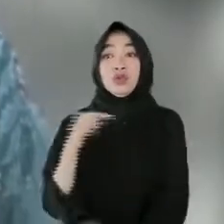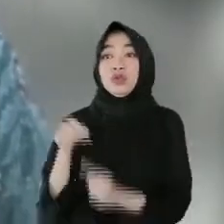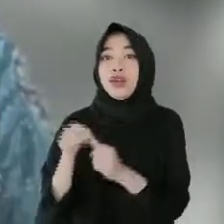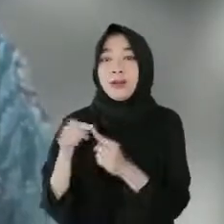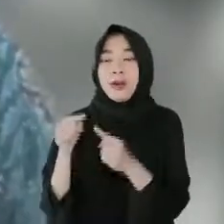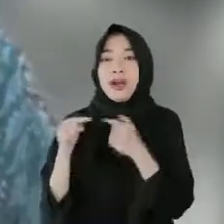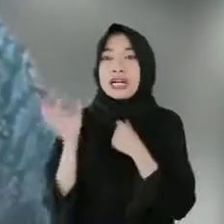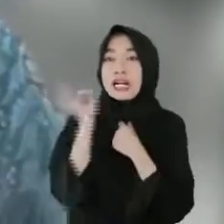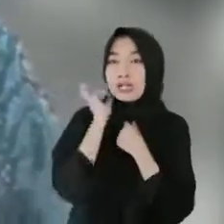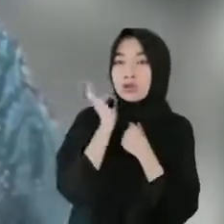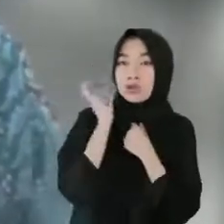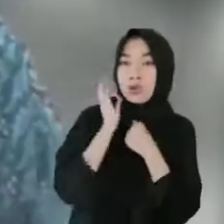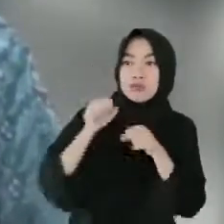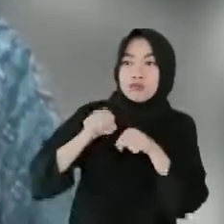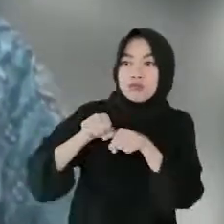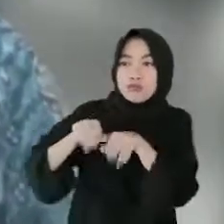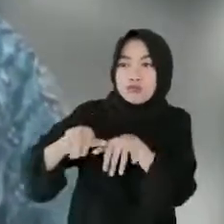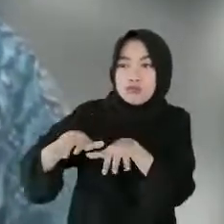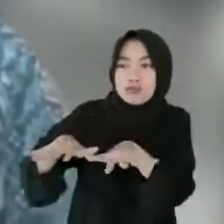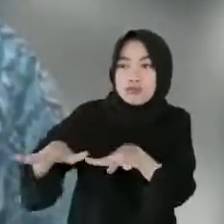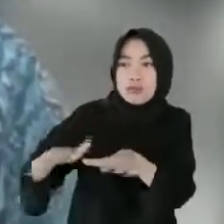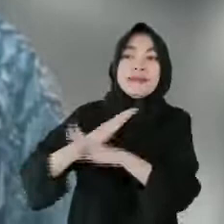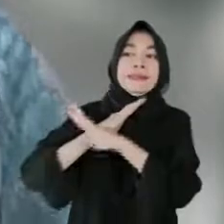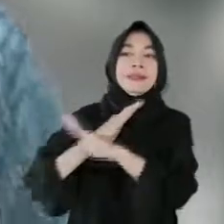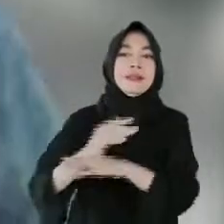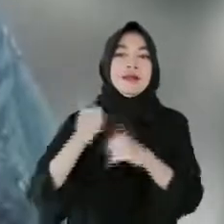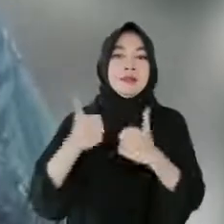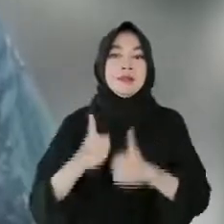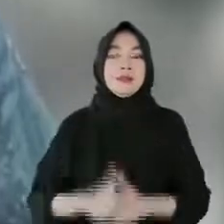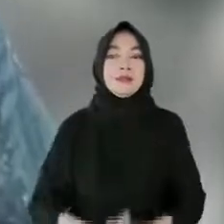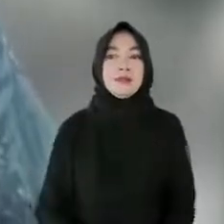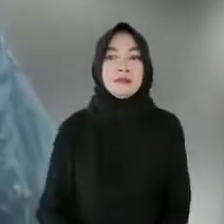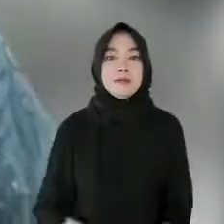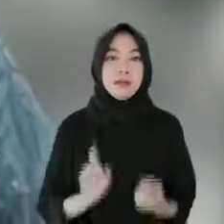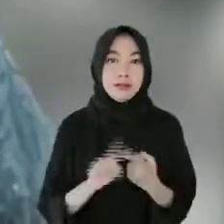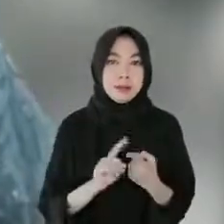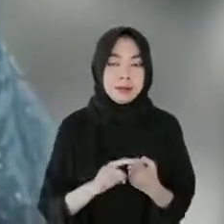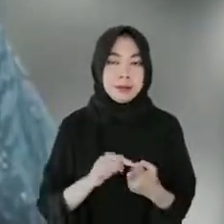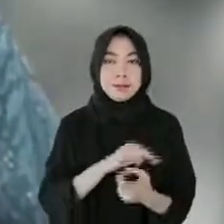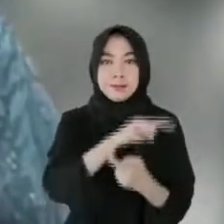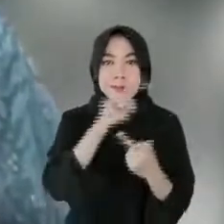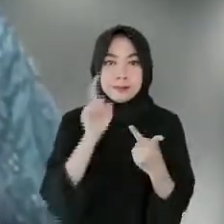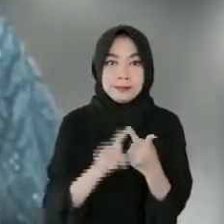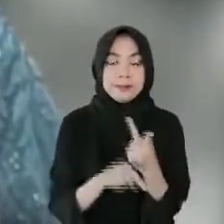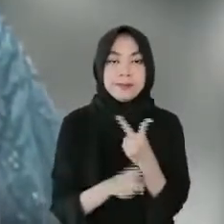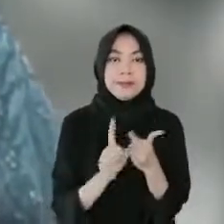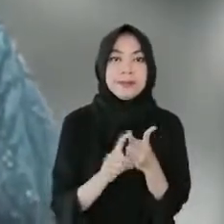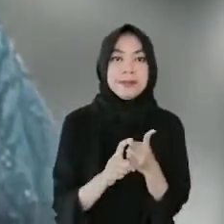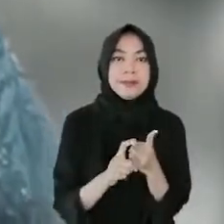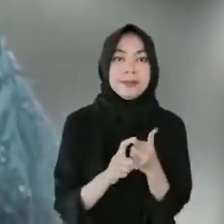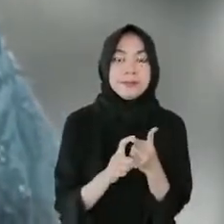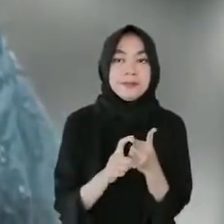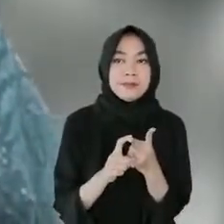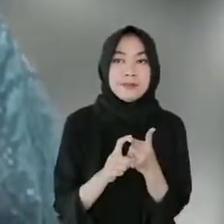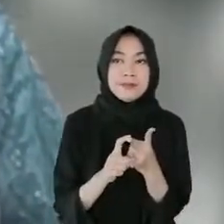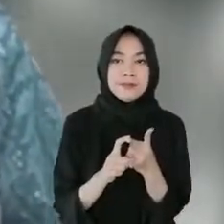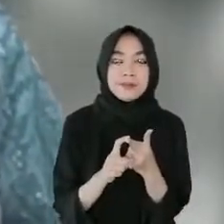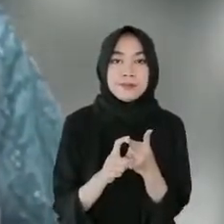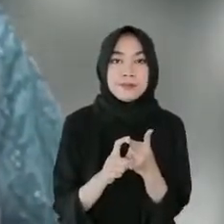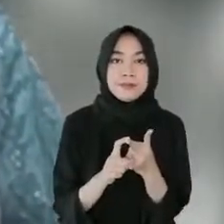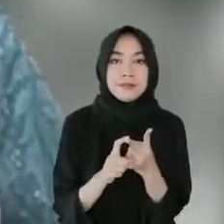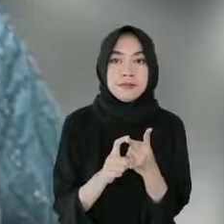risiko terhadap Meksiko Vietnam kini itu pertama mudah yang kedua terkait